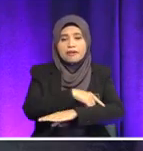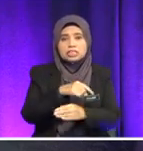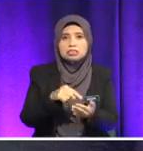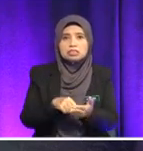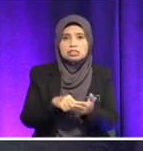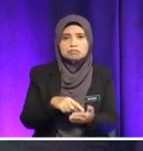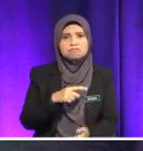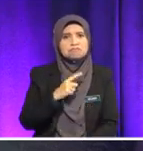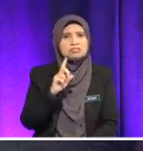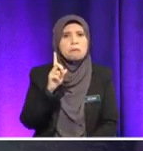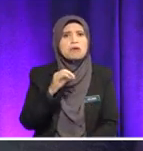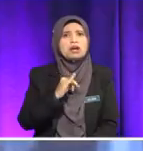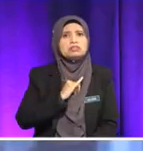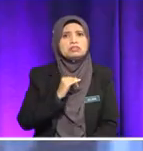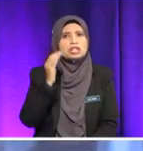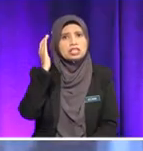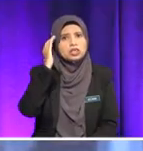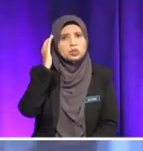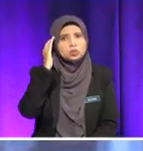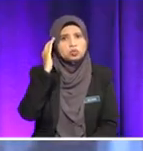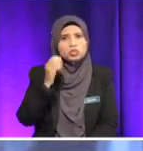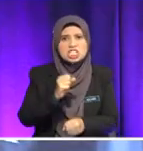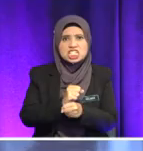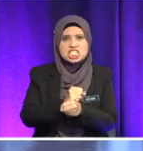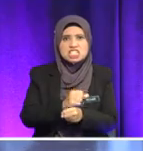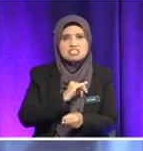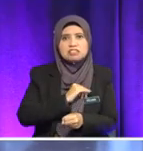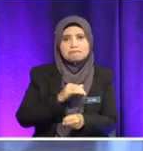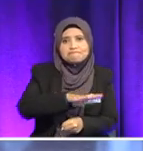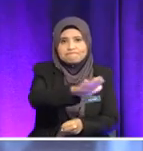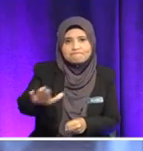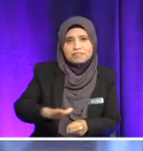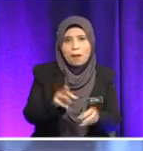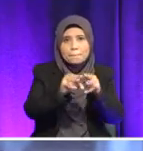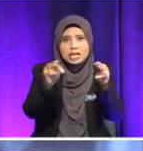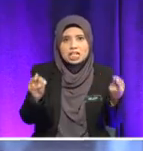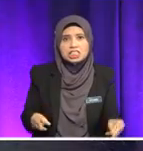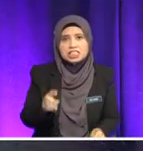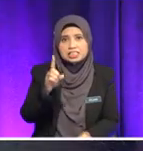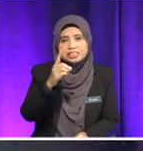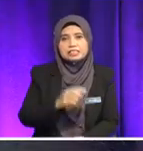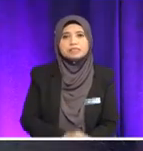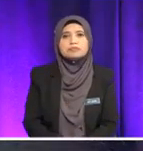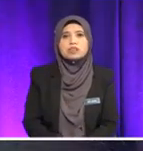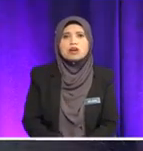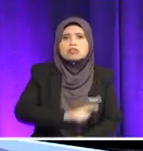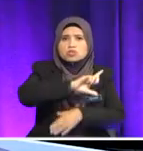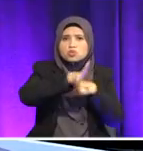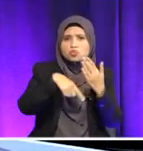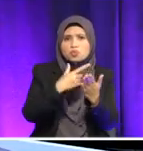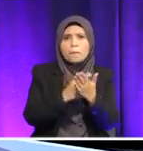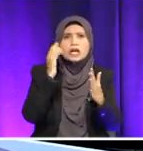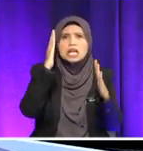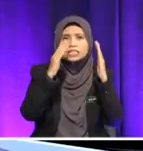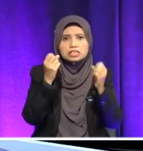saya tahu kerja saya cuma mengelap meja mengambil pesanan kopi kopi satu seluruh wilayah sudah